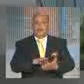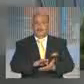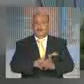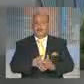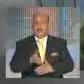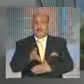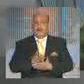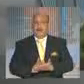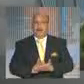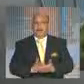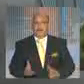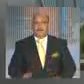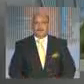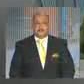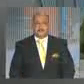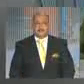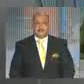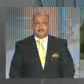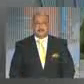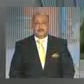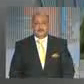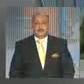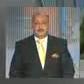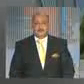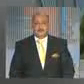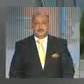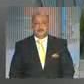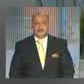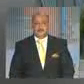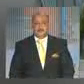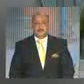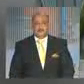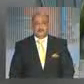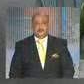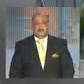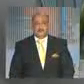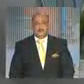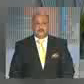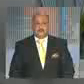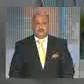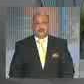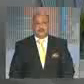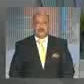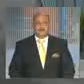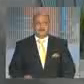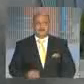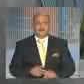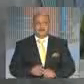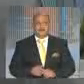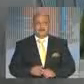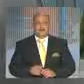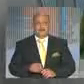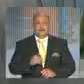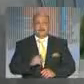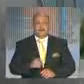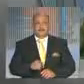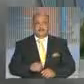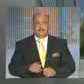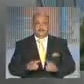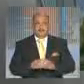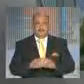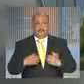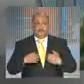اللجنة أنه يتم العمل على بحث سبل تعاون